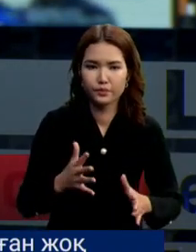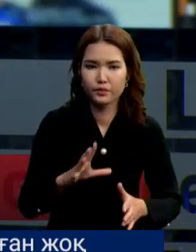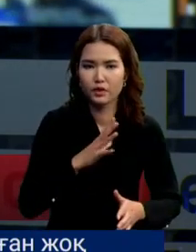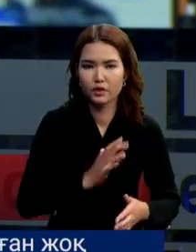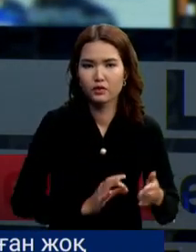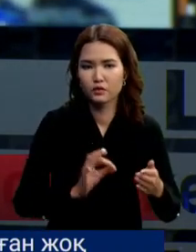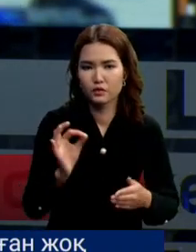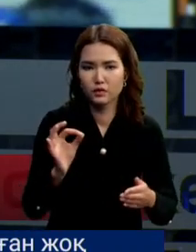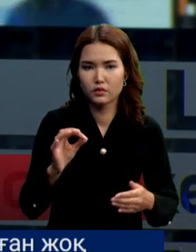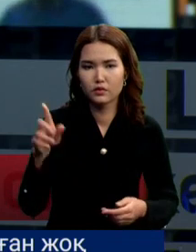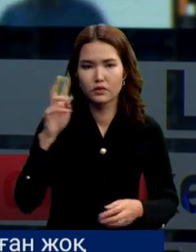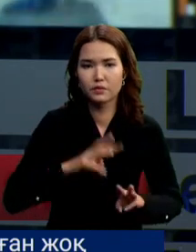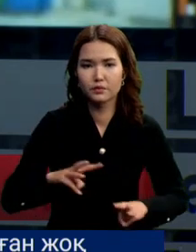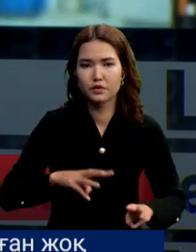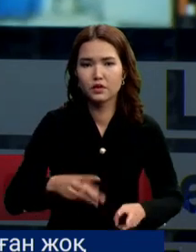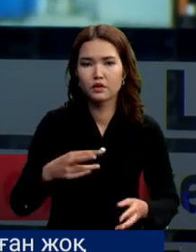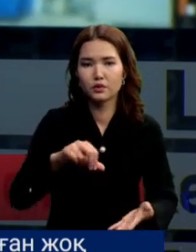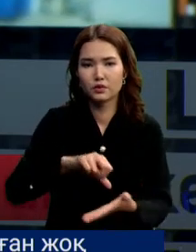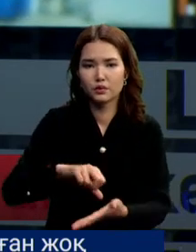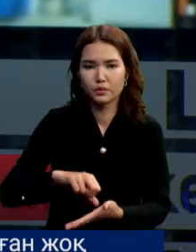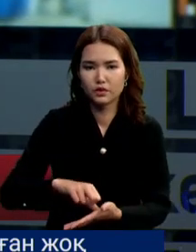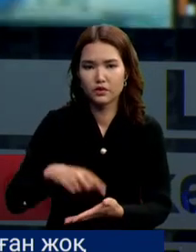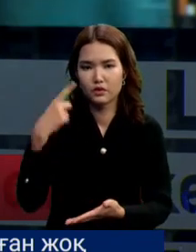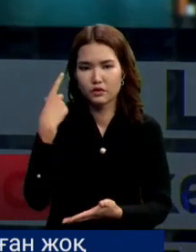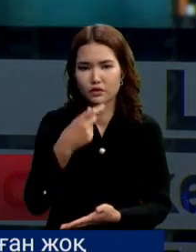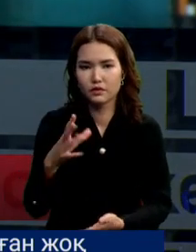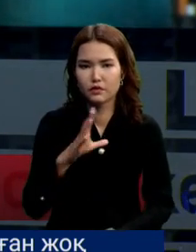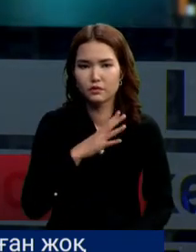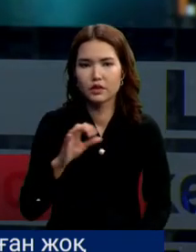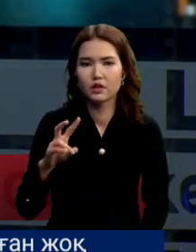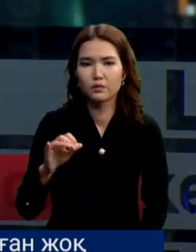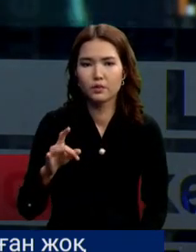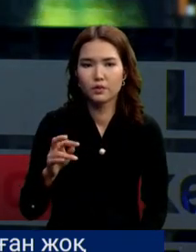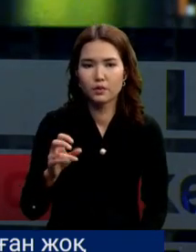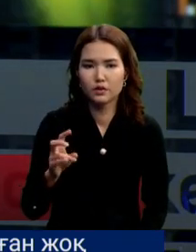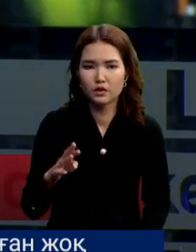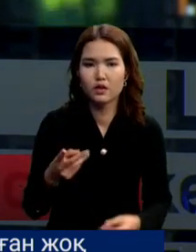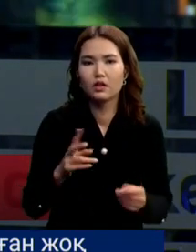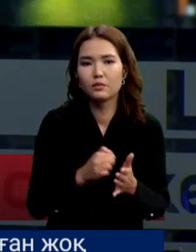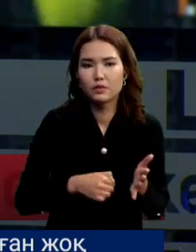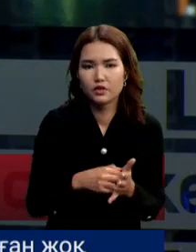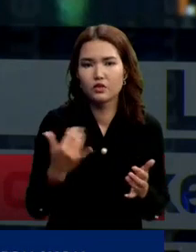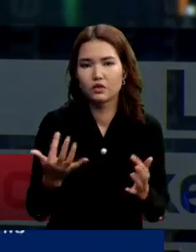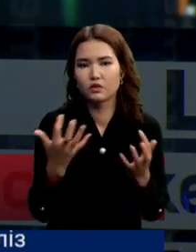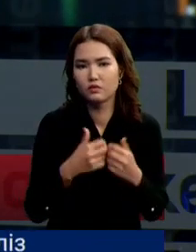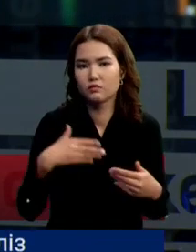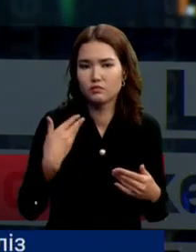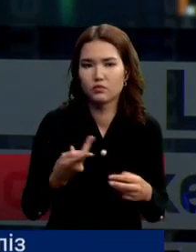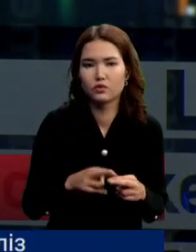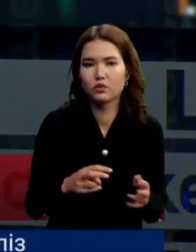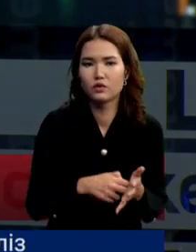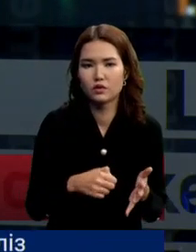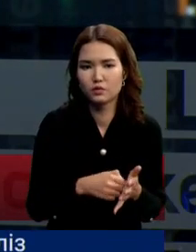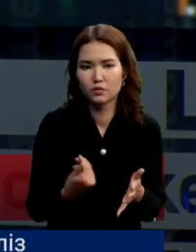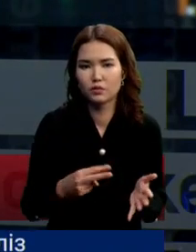этом году город погряз в кучах отходов, которые неделями никто не вывозил, даже с центральных улиц. Причина оказалась проста. Компании, отвечающие за